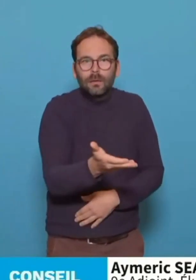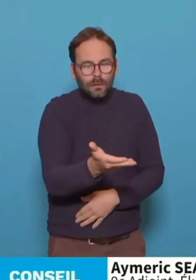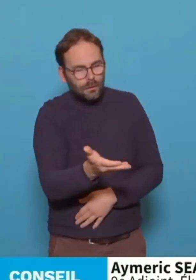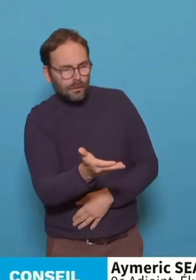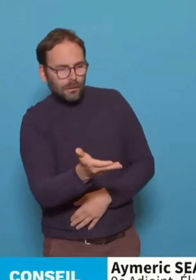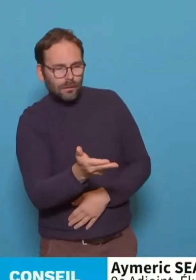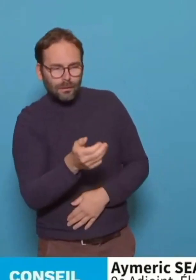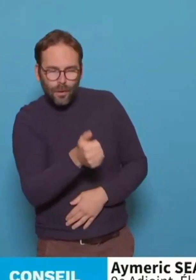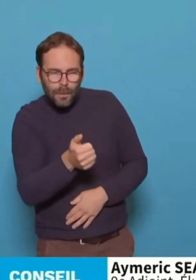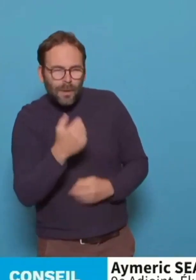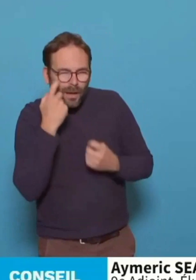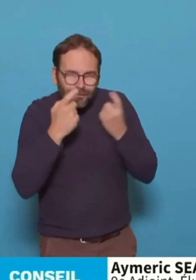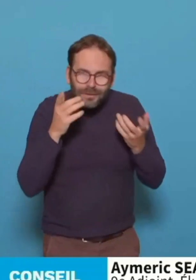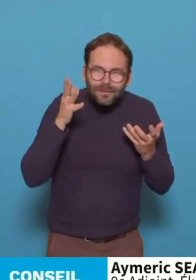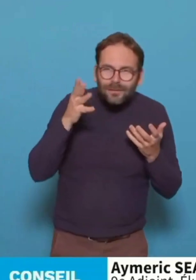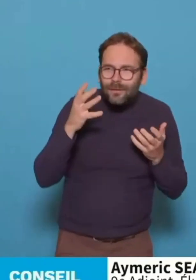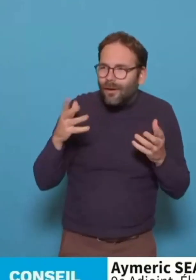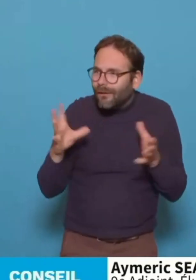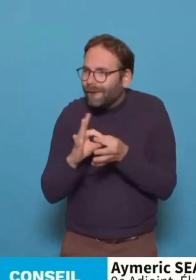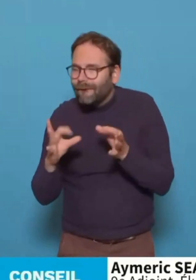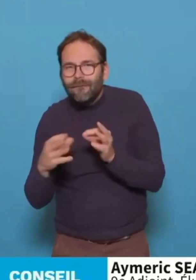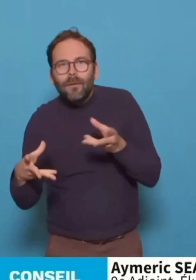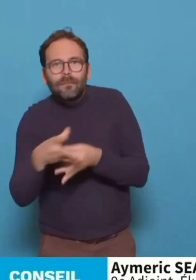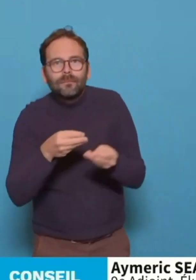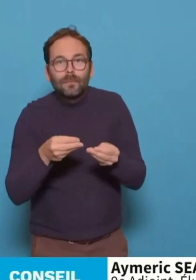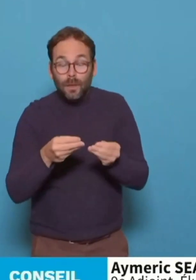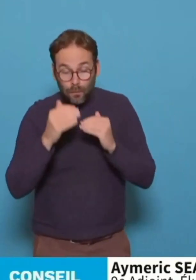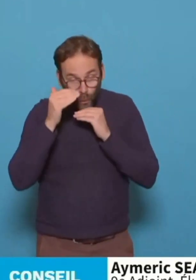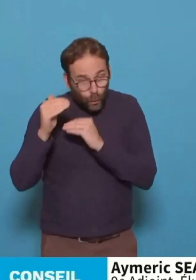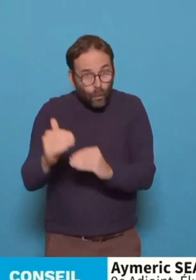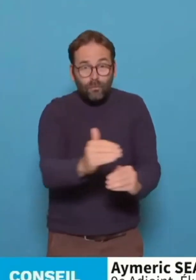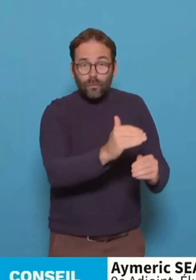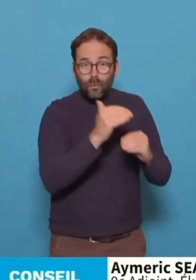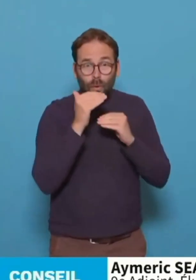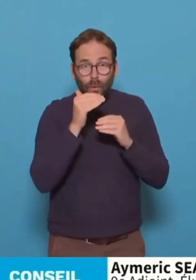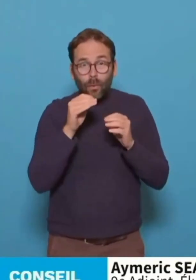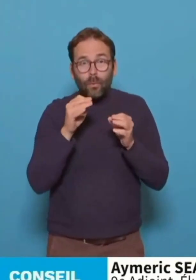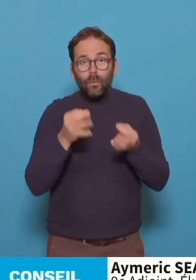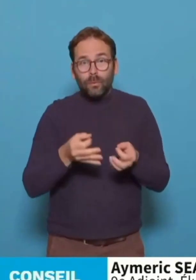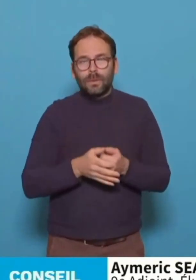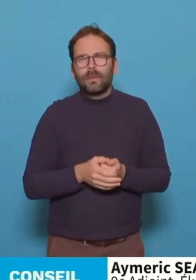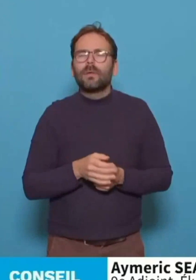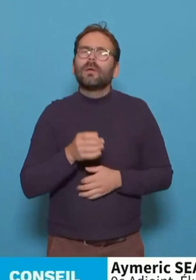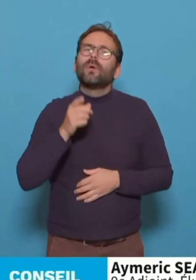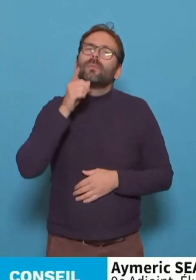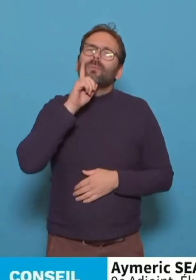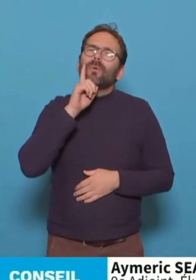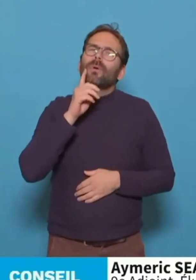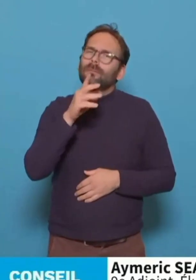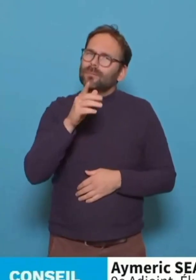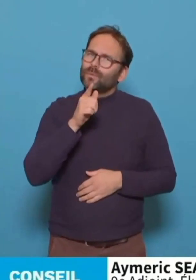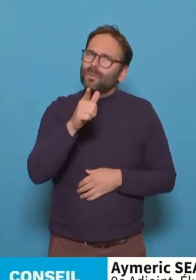qui réfléchit, qui coopère, et j'ai confiance en eux. Parce que là où nous avons une